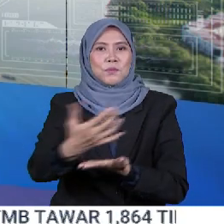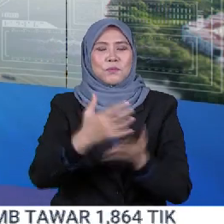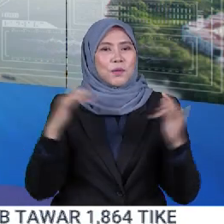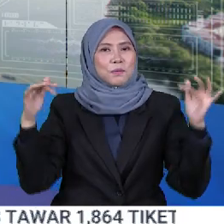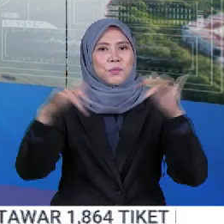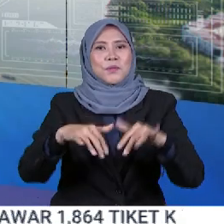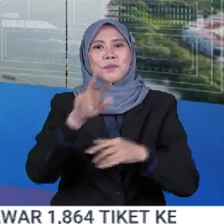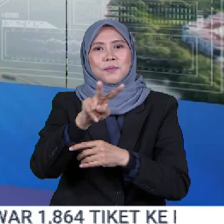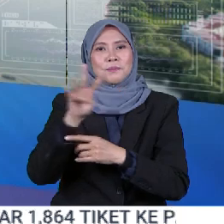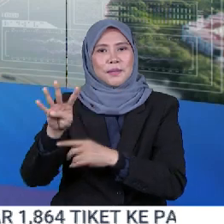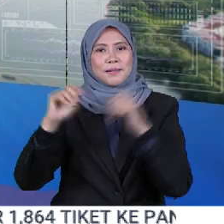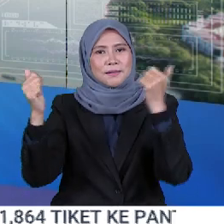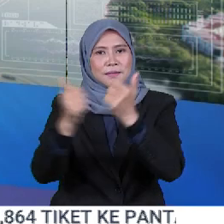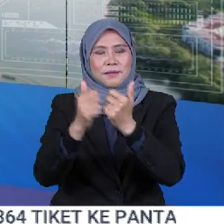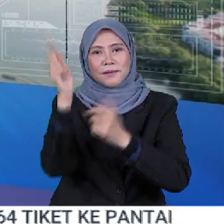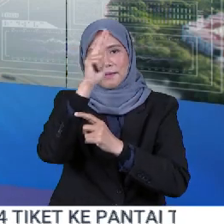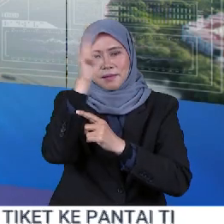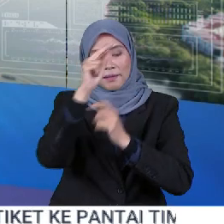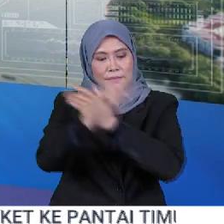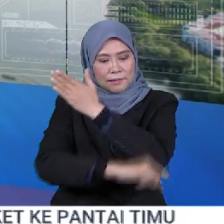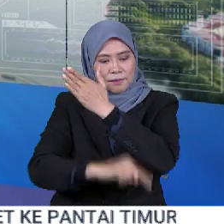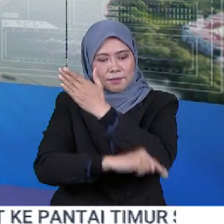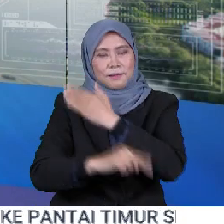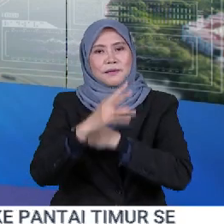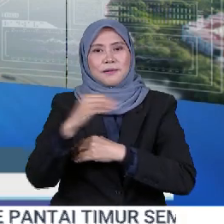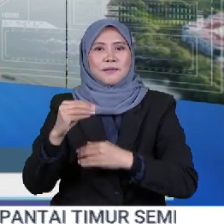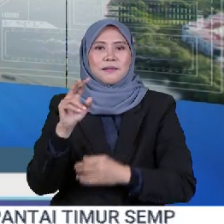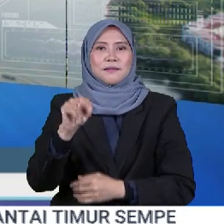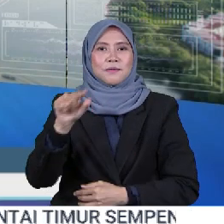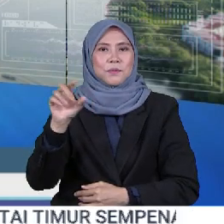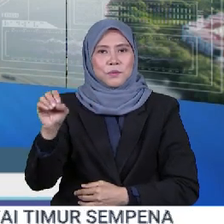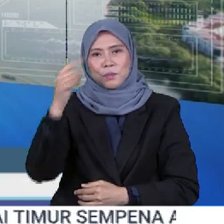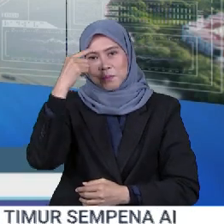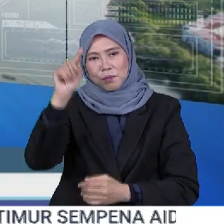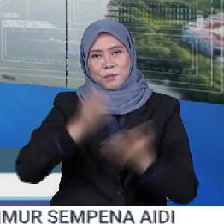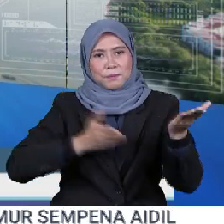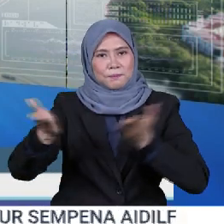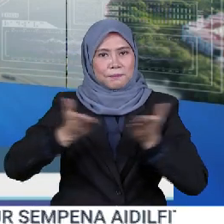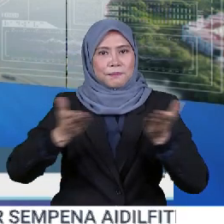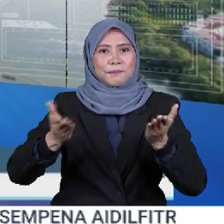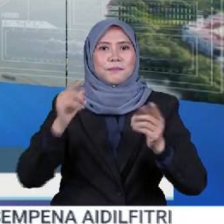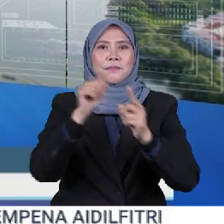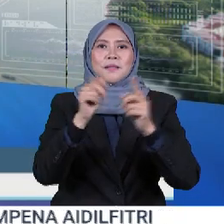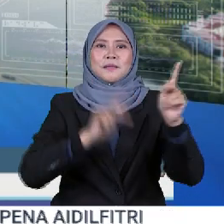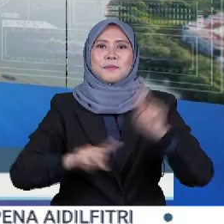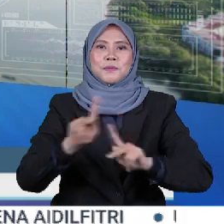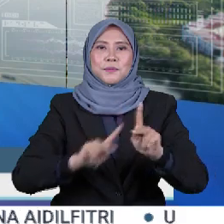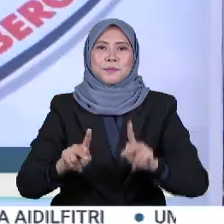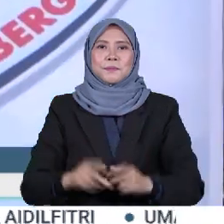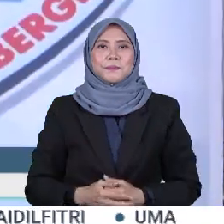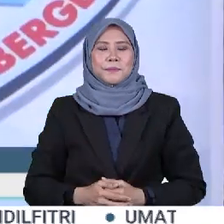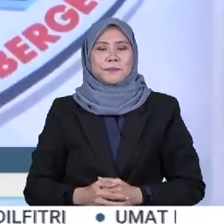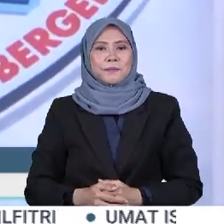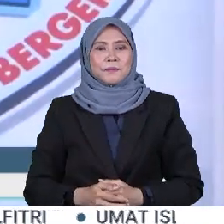24 agensi kerajaan persekutuan, negeri dan badan bukan kerajaan untuk membawa perkhidmatan kepada penduduk.